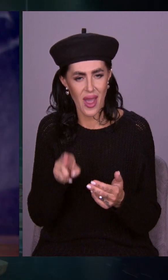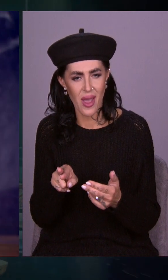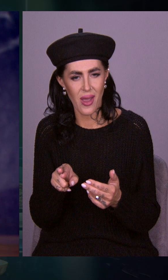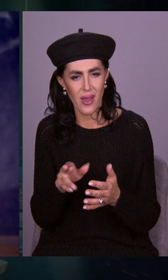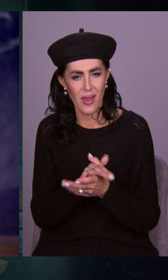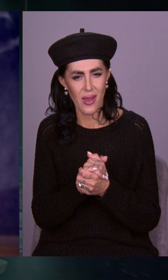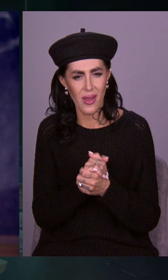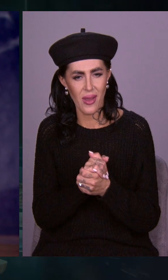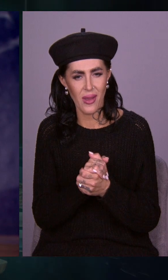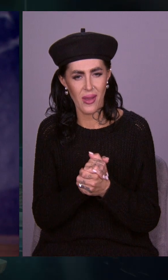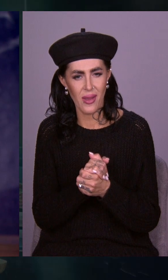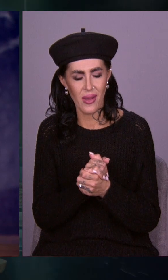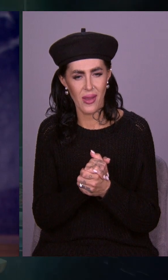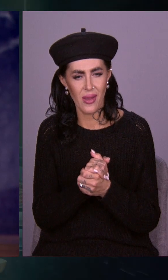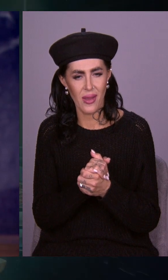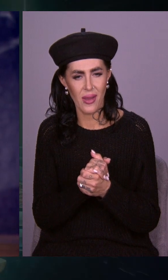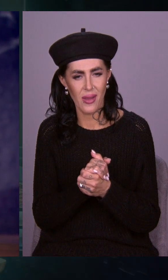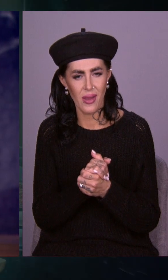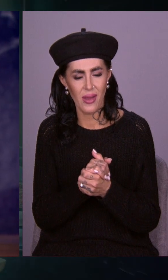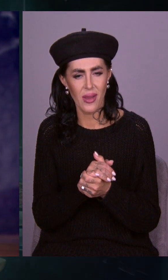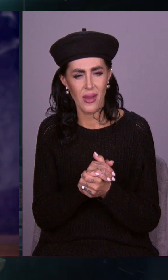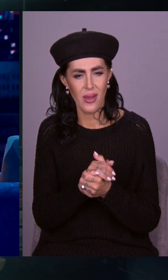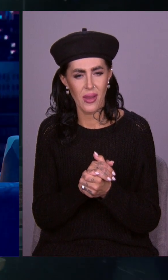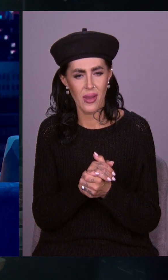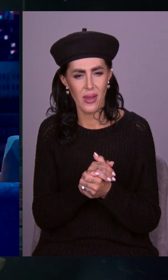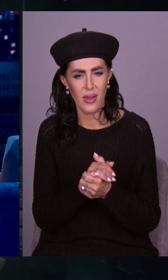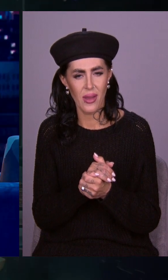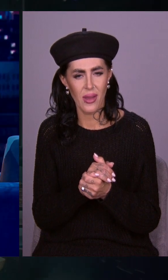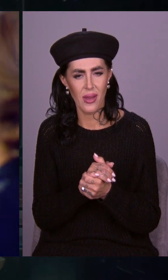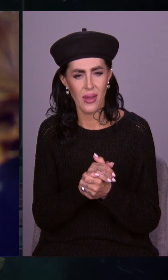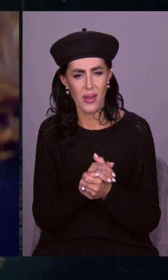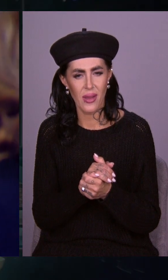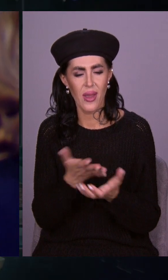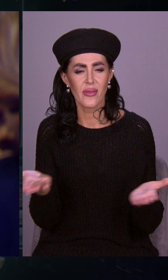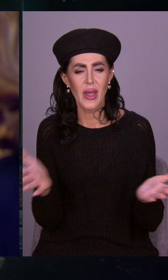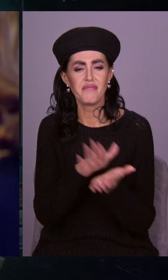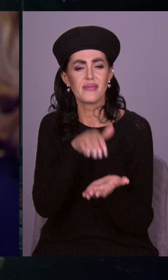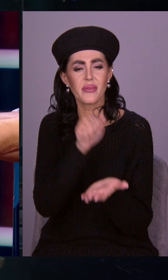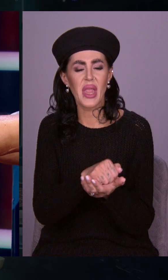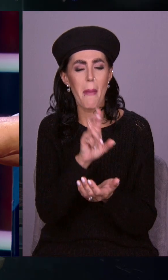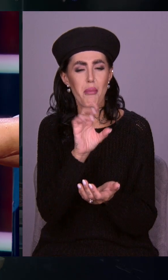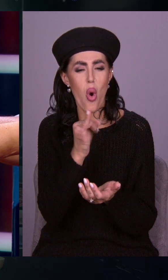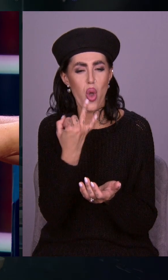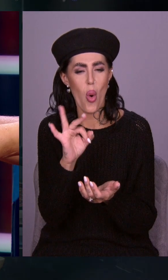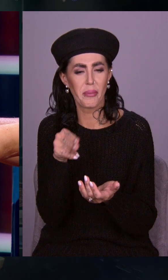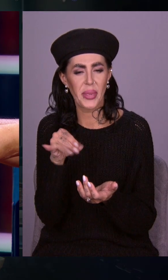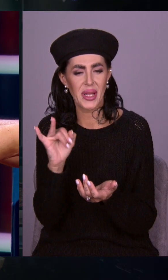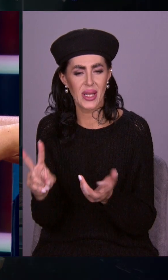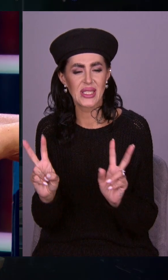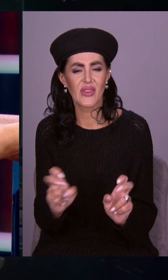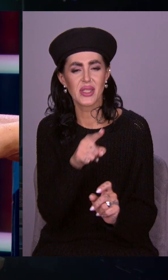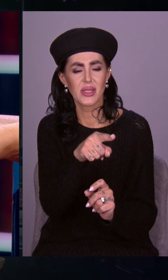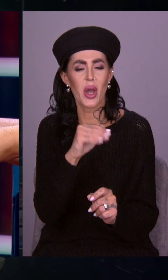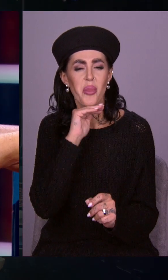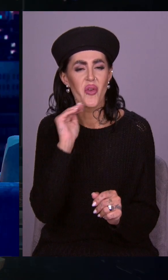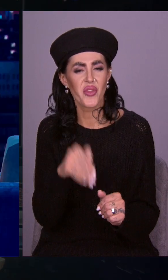Це автобіографія. Так, це жанр називається... Документалістика. Байопік. Байопік. Окей. Слухай, в тебе так виходить, що я